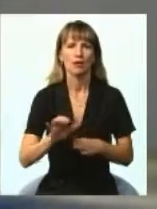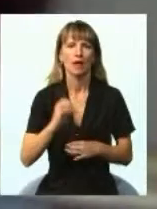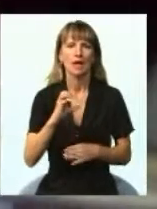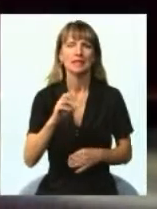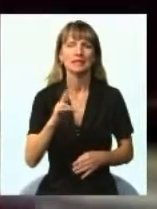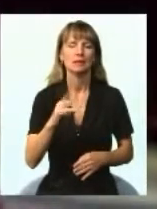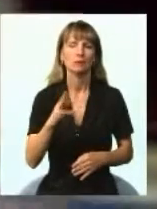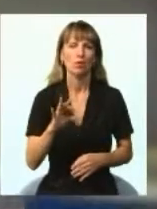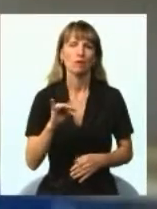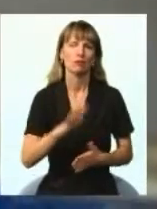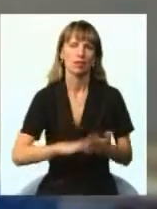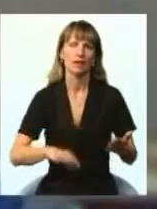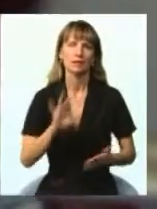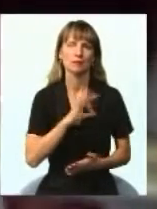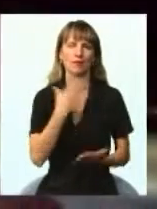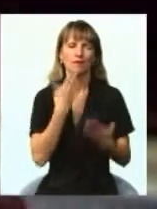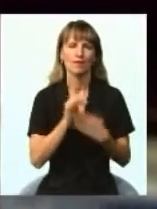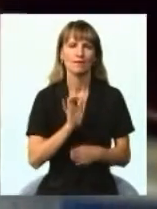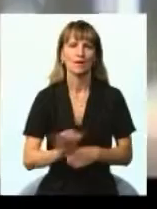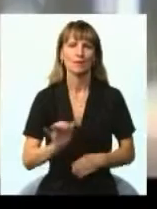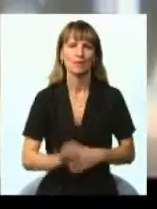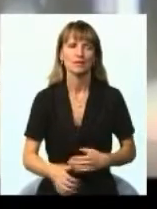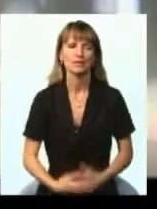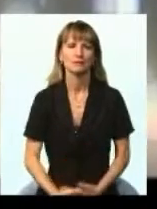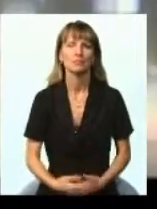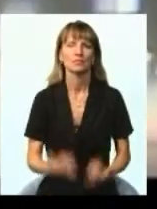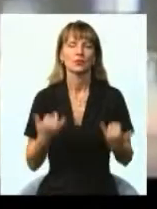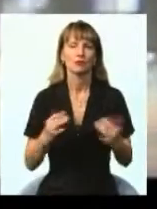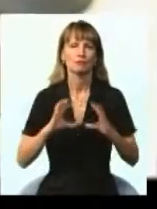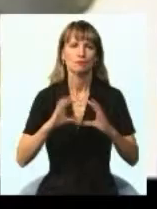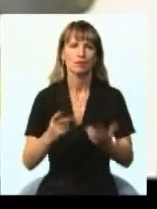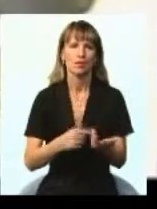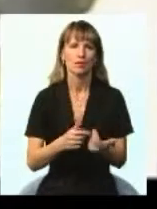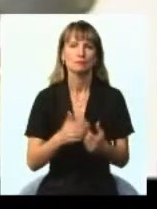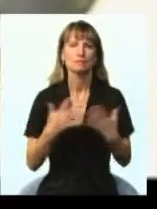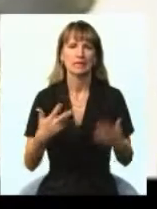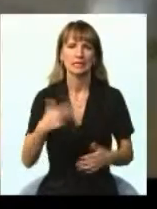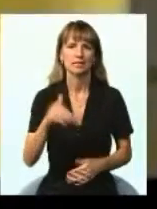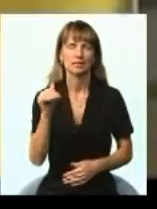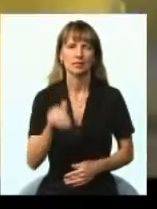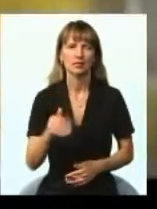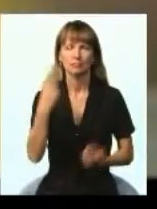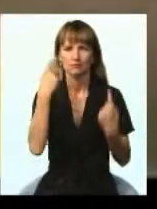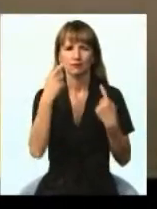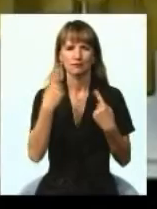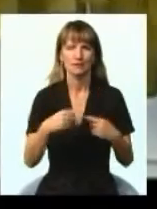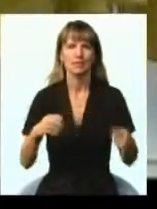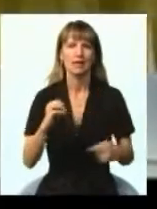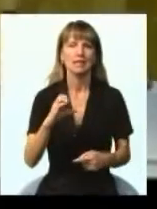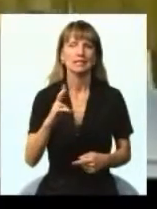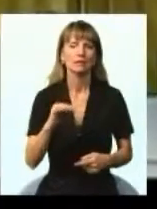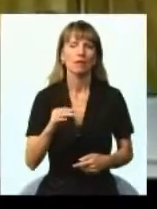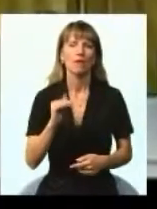ескімо і вдало використали її у своєму виробництві. Сьогодні у світі налічується більше 30 видів ескімо з